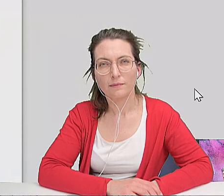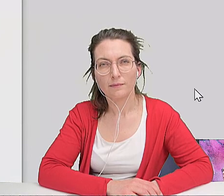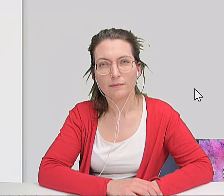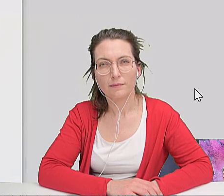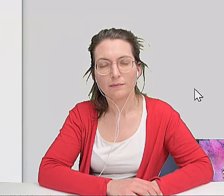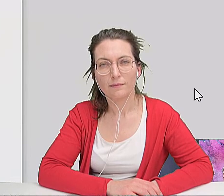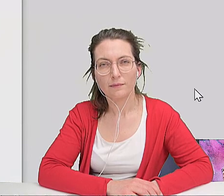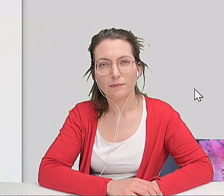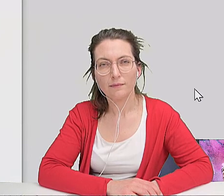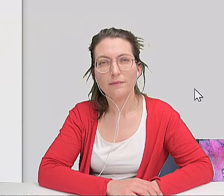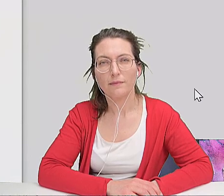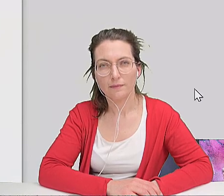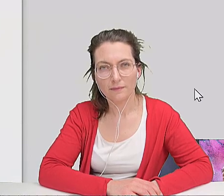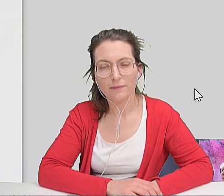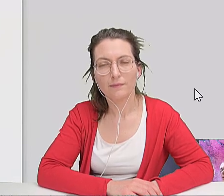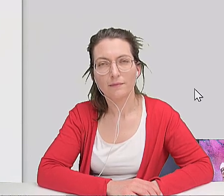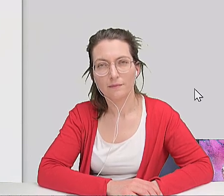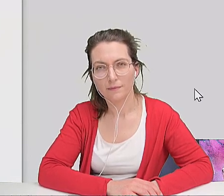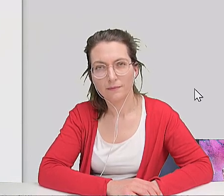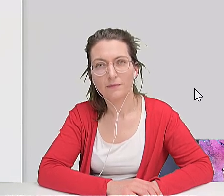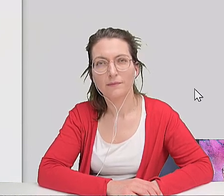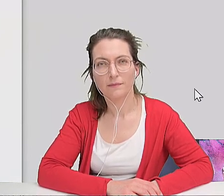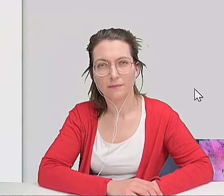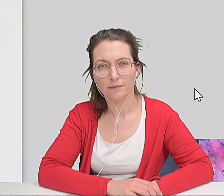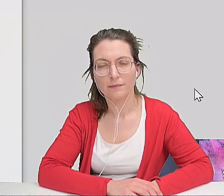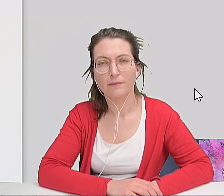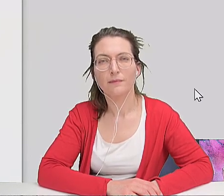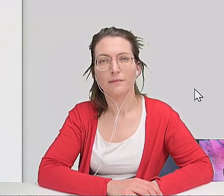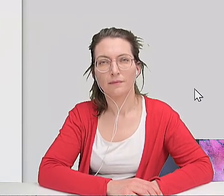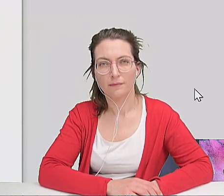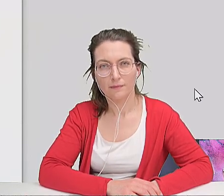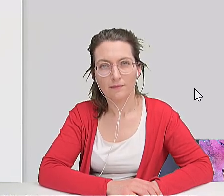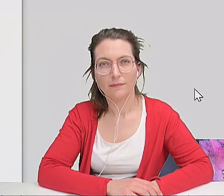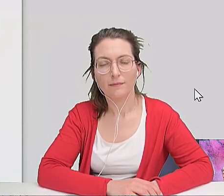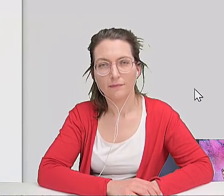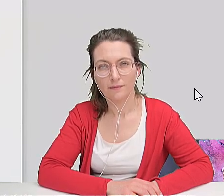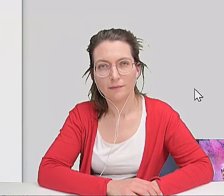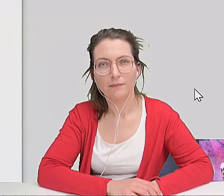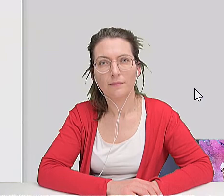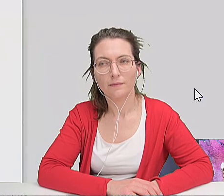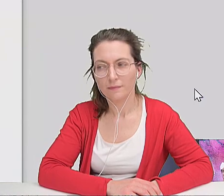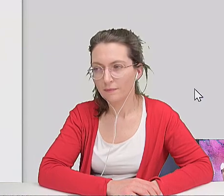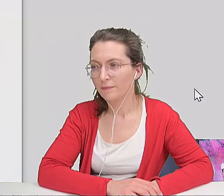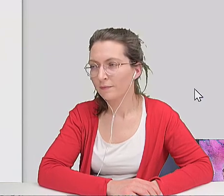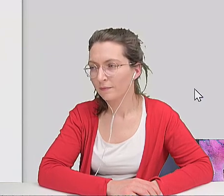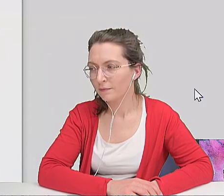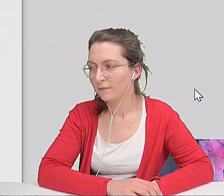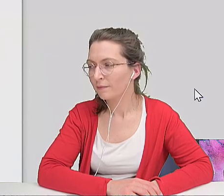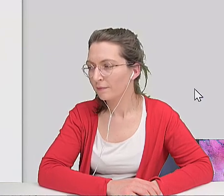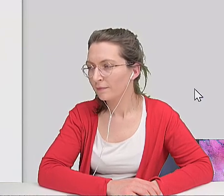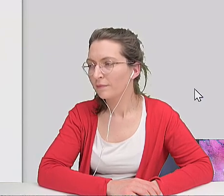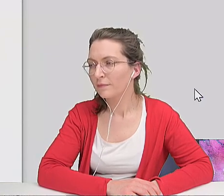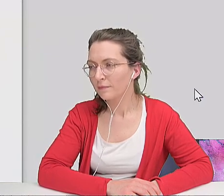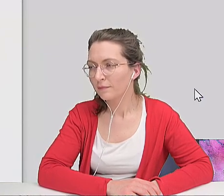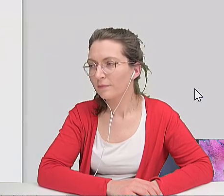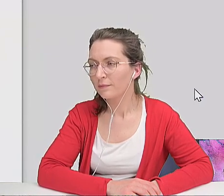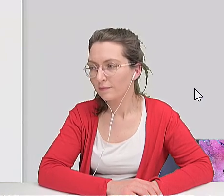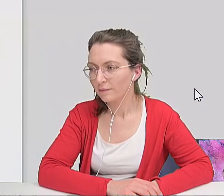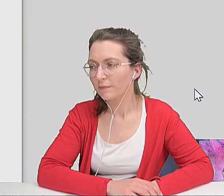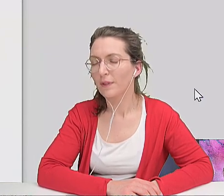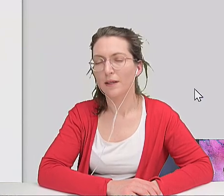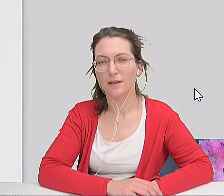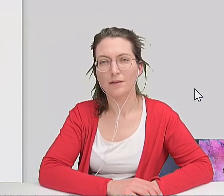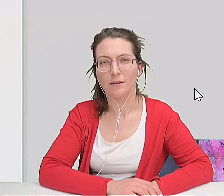Lehrer über das System selber in Kontakt bleiben, den Frage stellen und der kann auch da antworten. Das heißt, da ist noch so ein kleines Kommunikationssystem in diesem Kurs noch mit